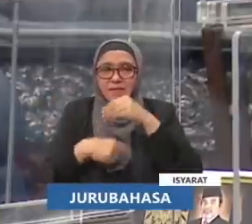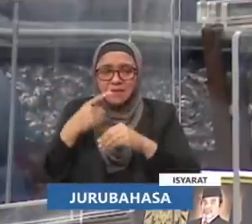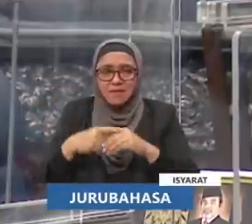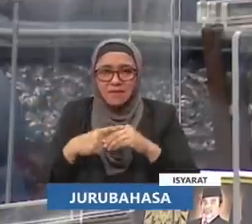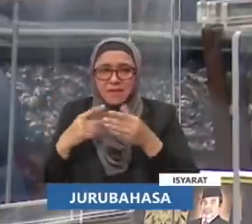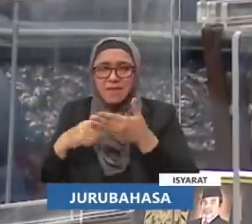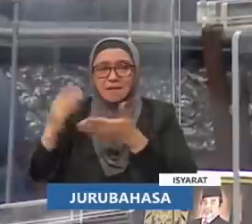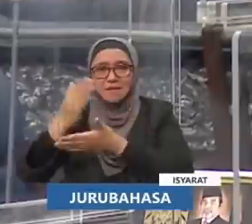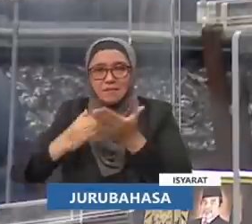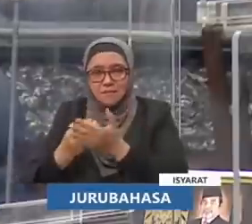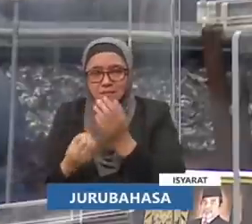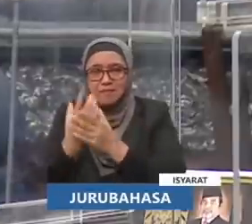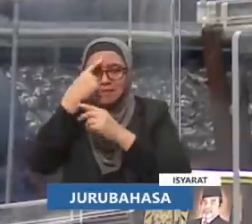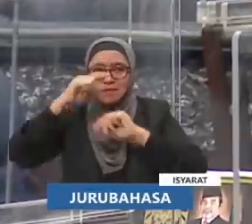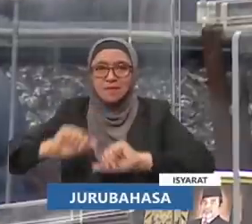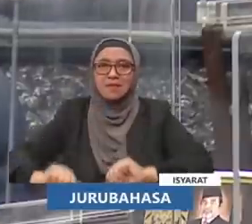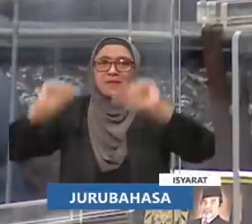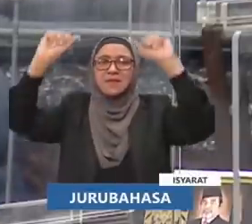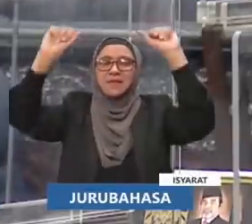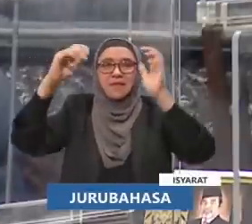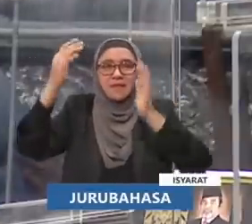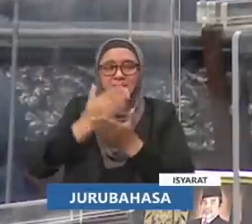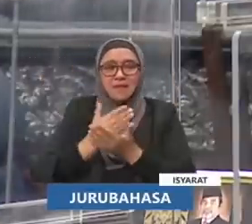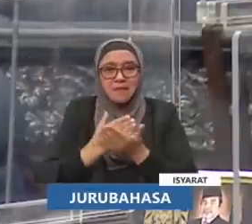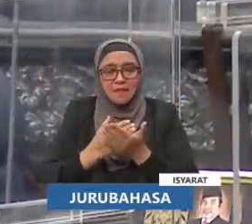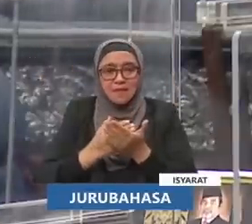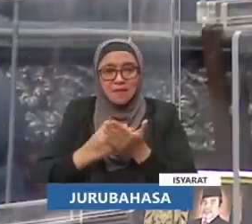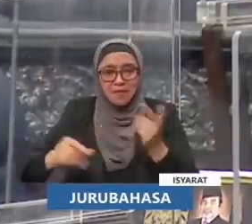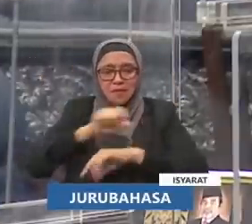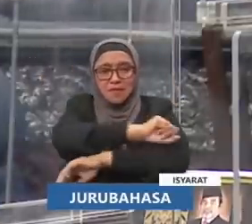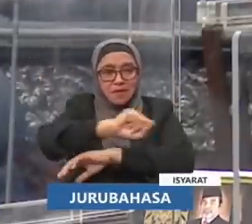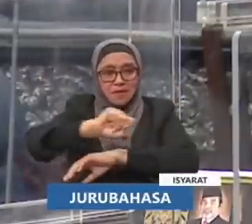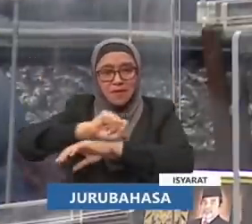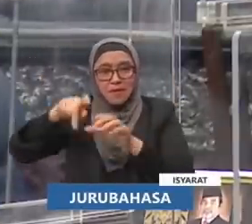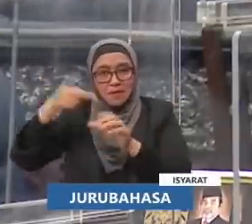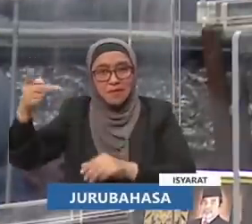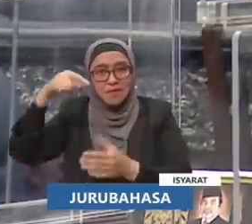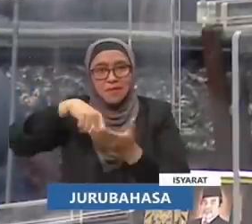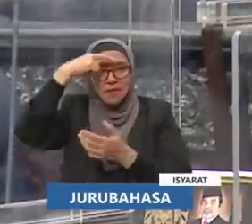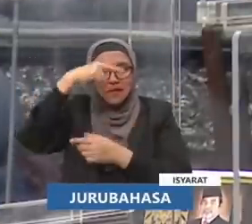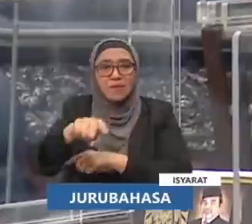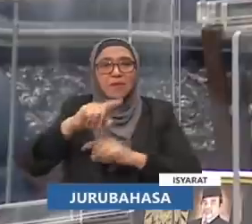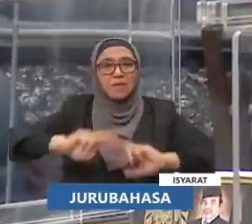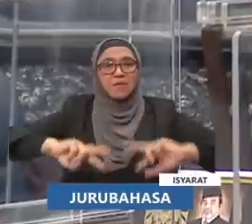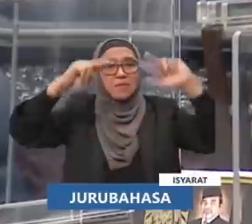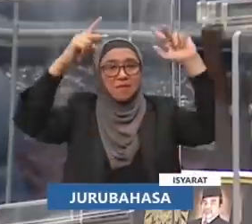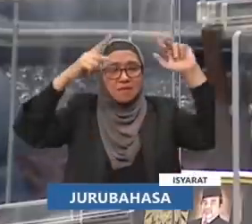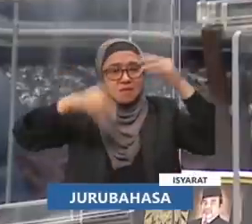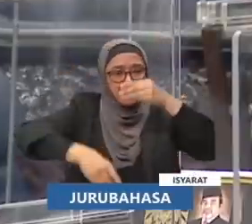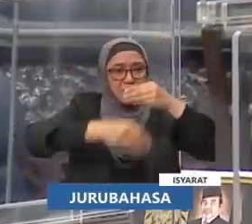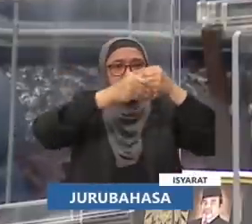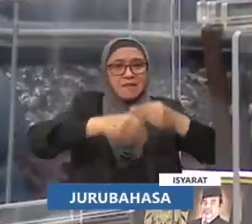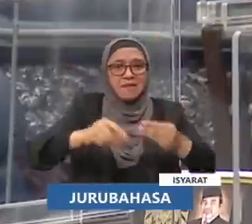ya, menaik taraf irrigation untuk sawah-sawah padi ini supaya ianya boleh meningkatkan